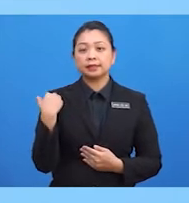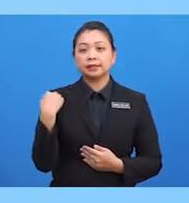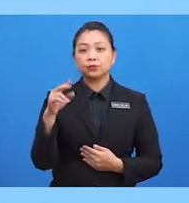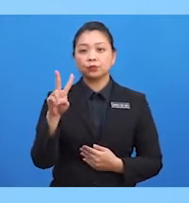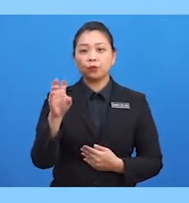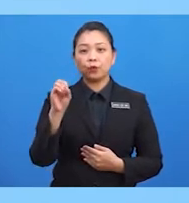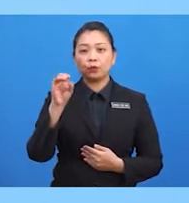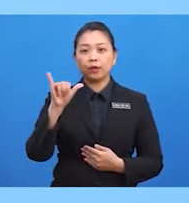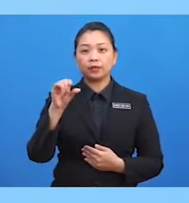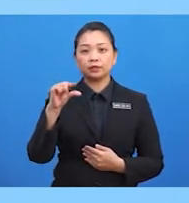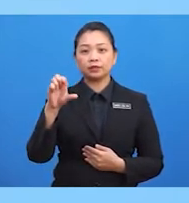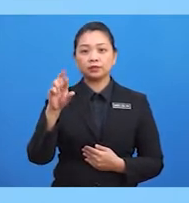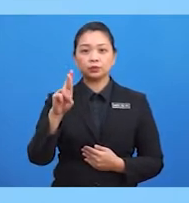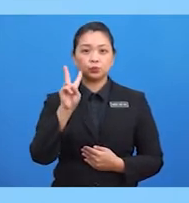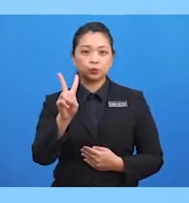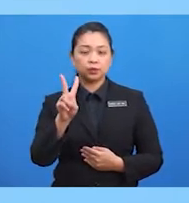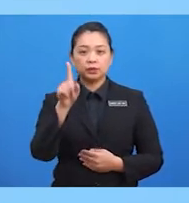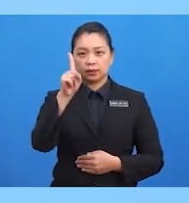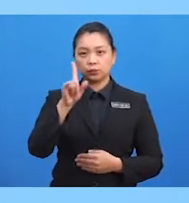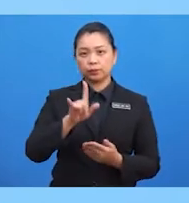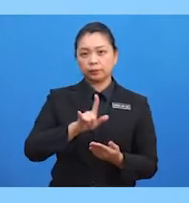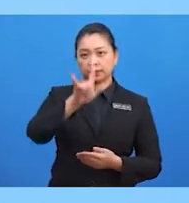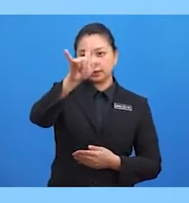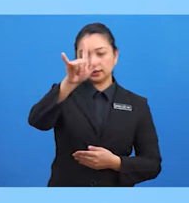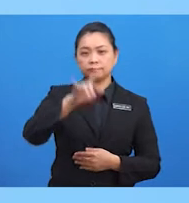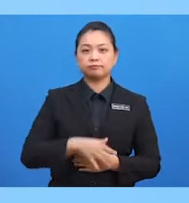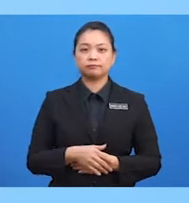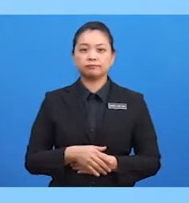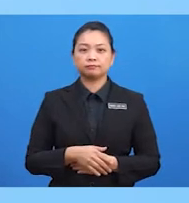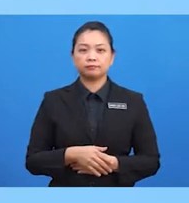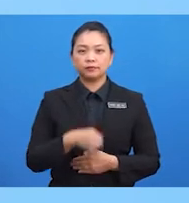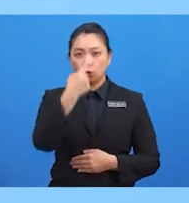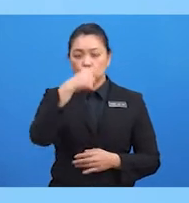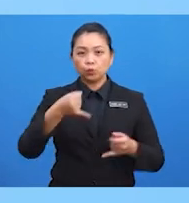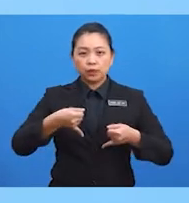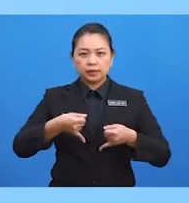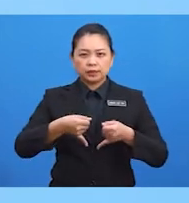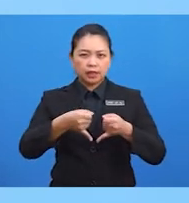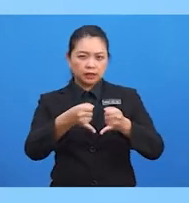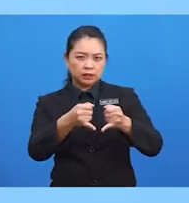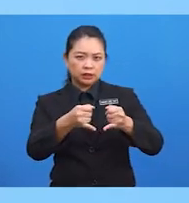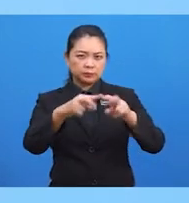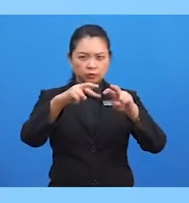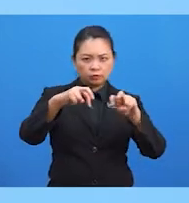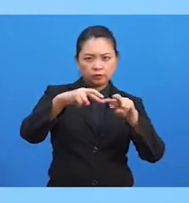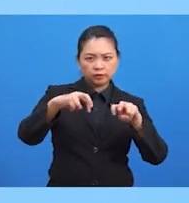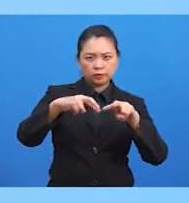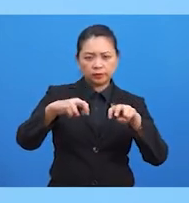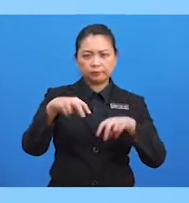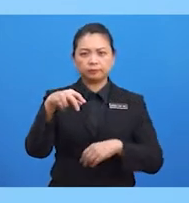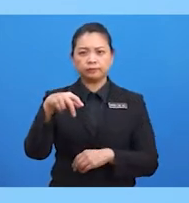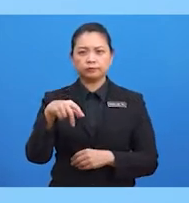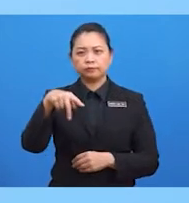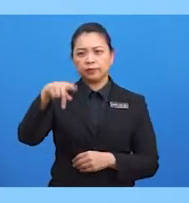iaitu sejenis prop angkasa telah diterbangkan untuk menjelajah planet Neptun buat